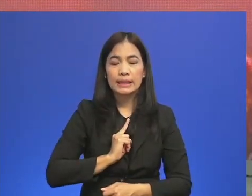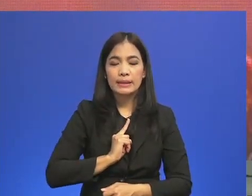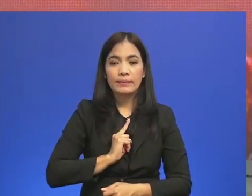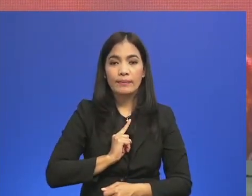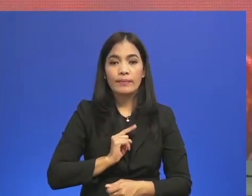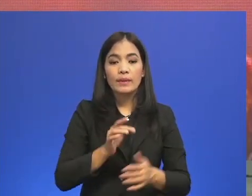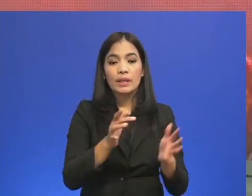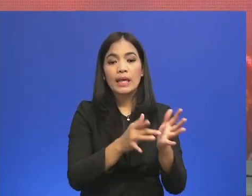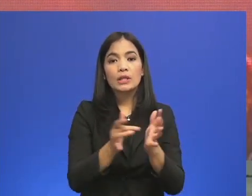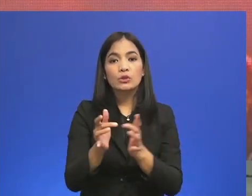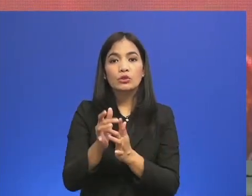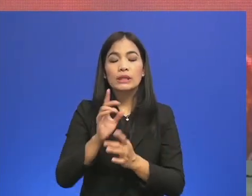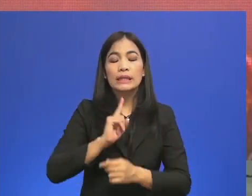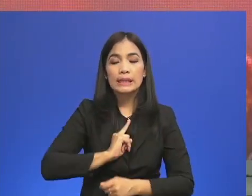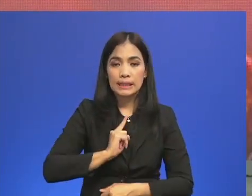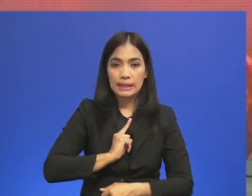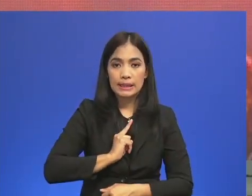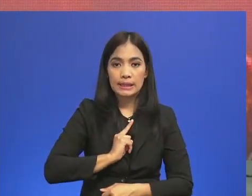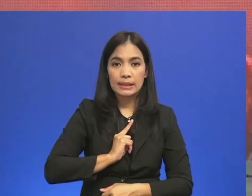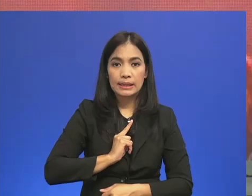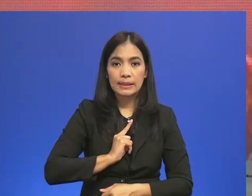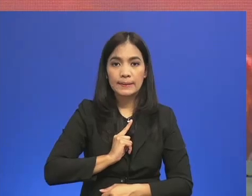Tuhan Yesus sendiri